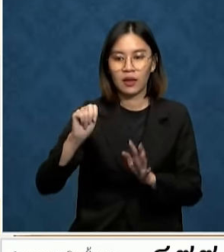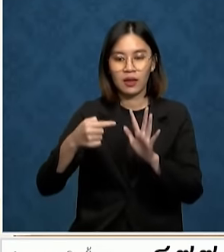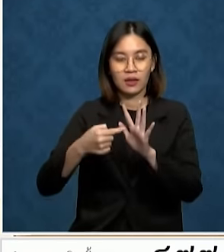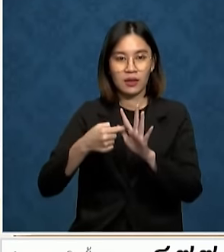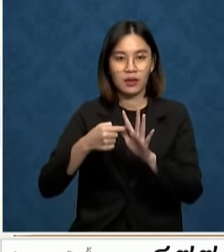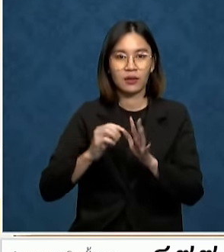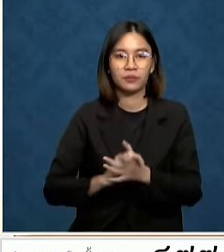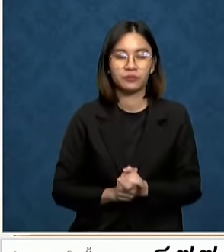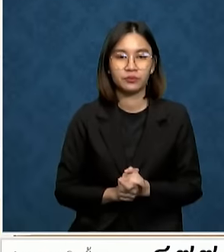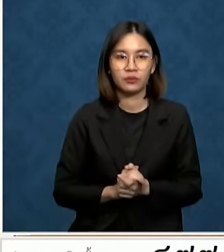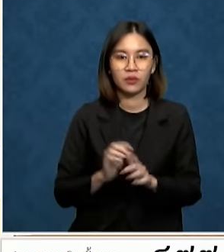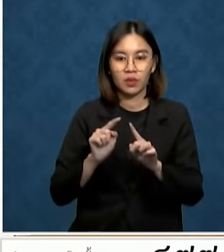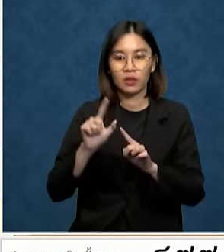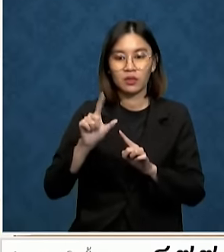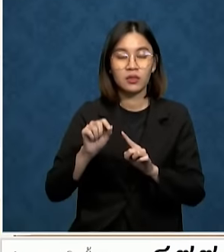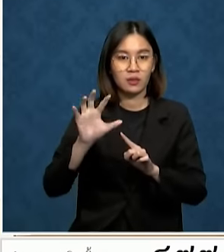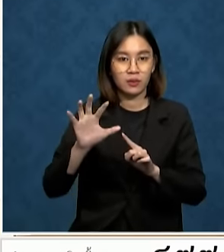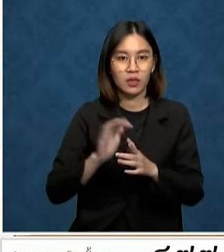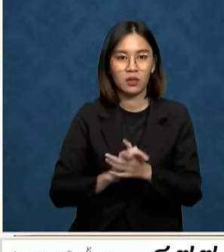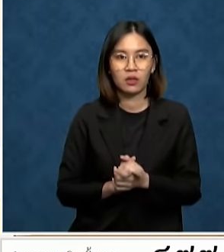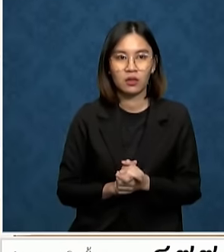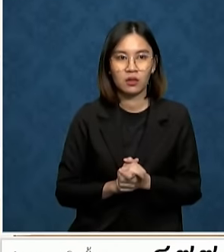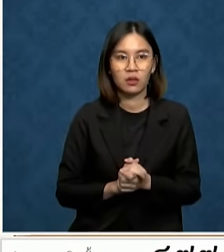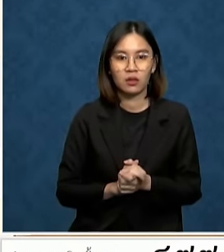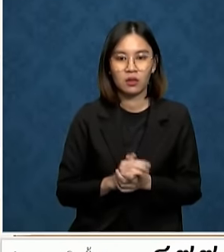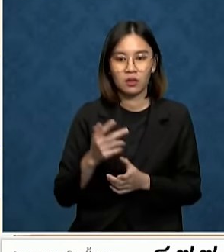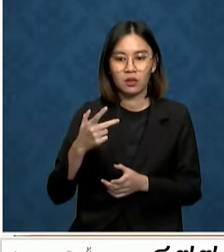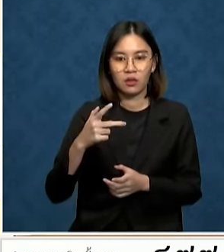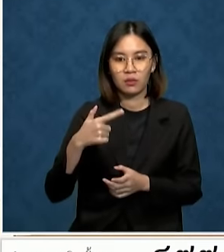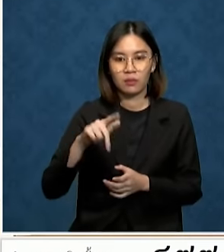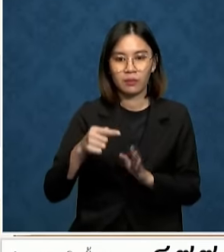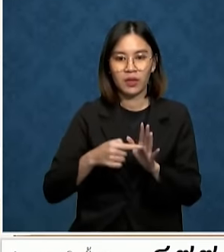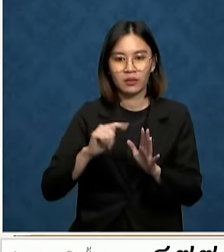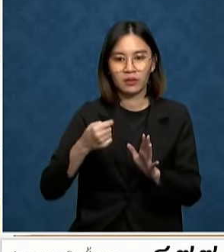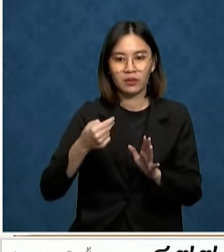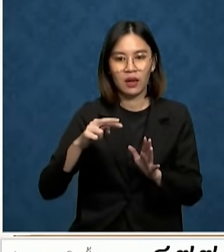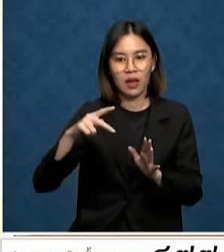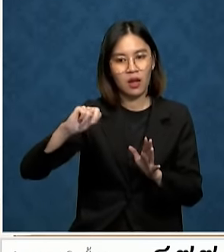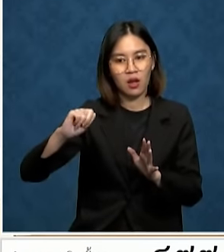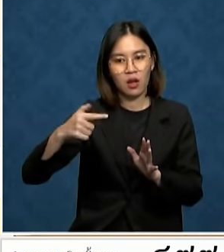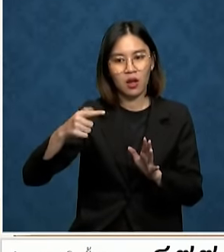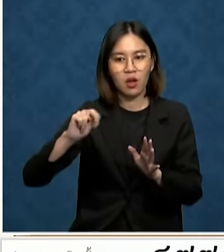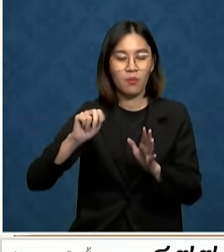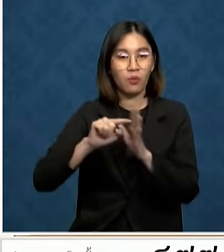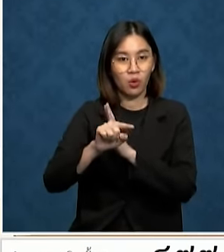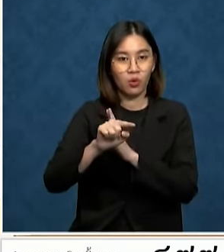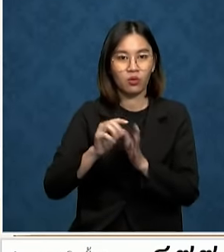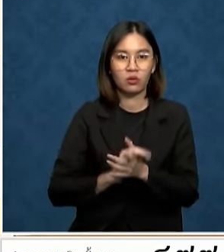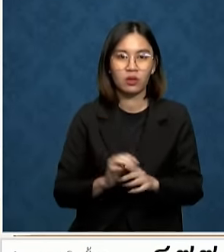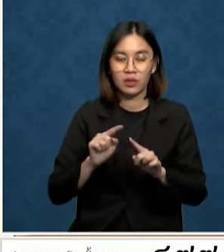บูลชัย 25. ในพัทธรพงพัทธรประสิธ26.